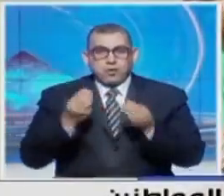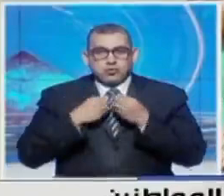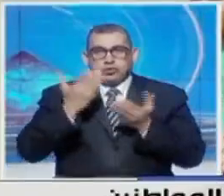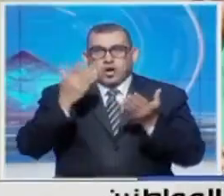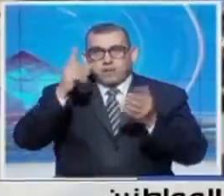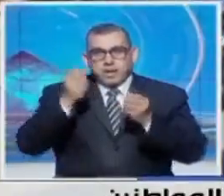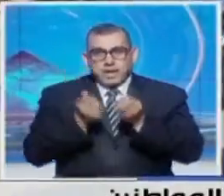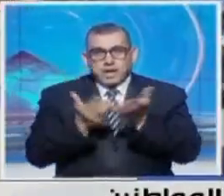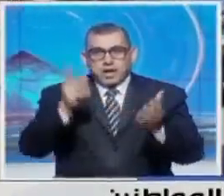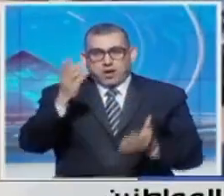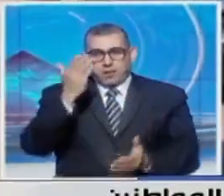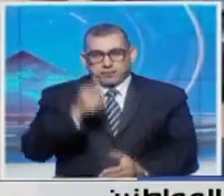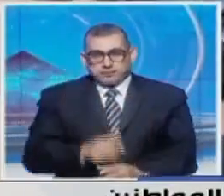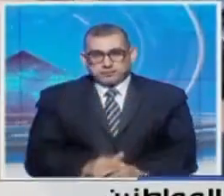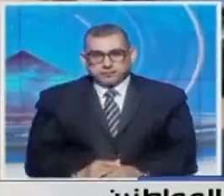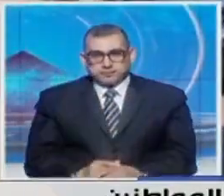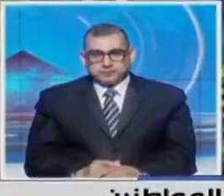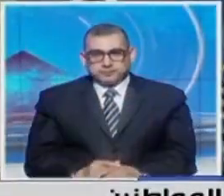عليه بخير يا رب.